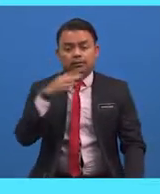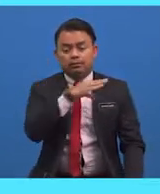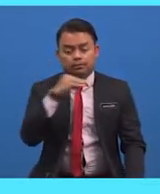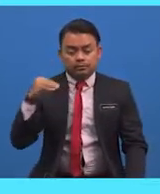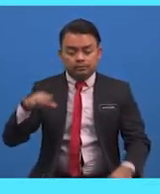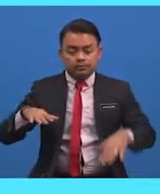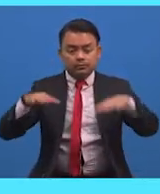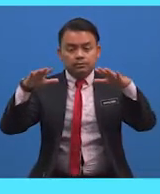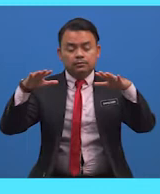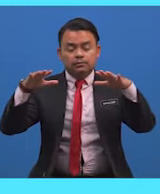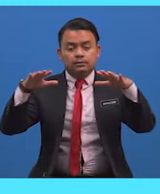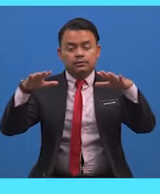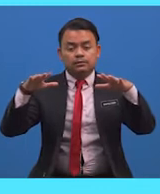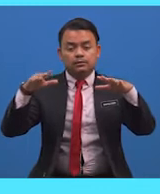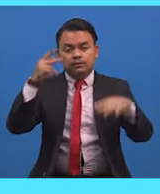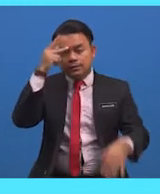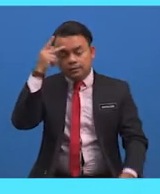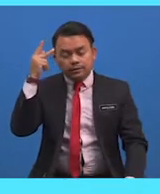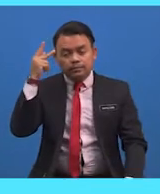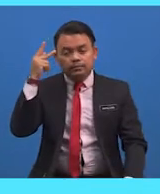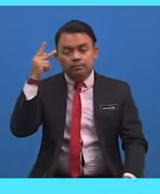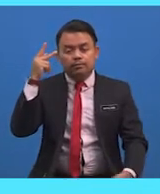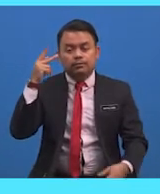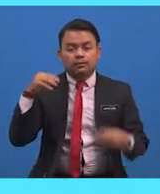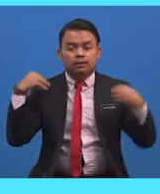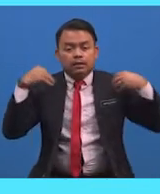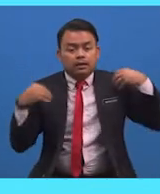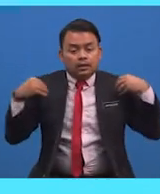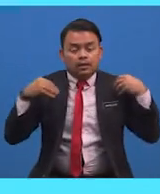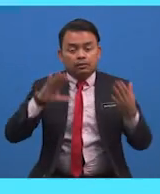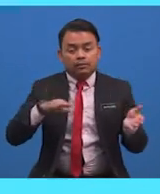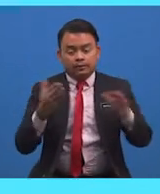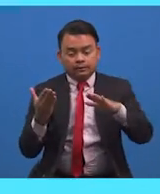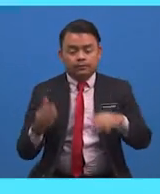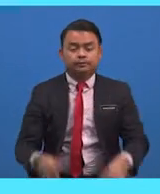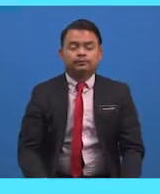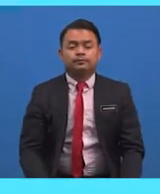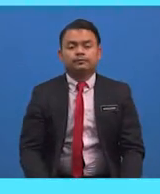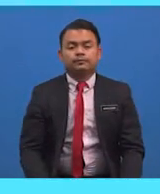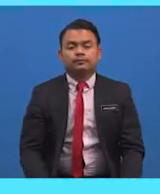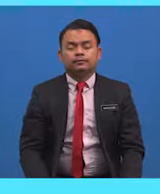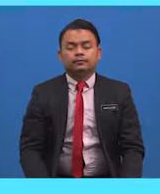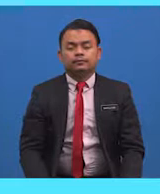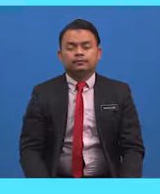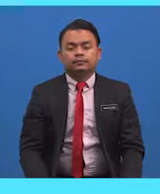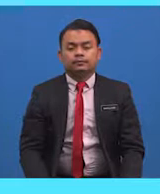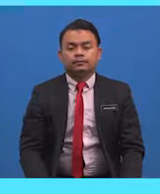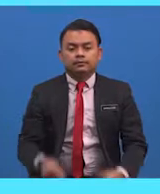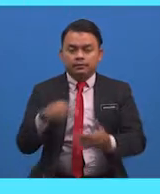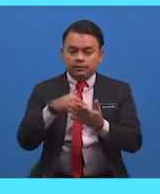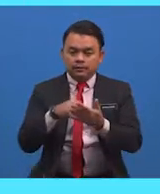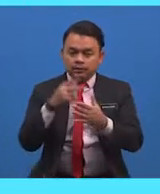iaitu akan berlaku kepupusan flora dan fauna. Keadaan ini akan mengganggu rantaian makanan dan